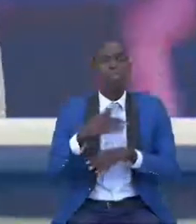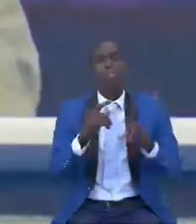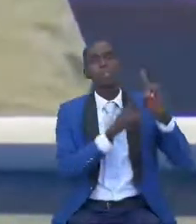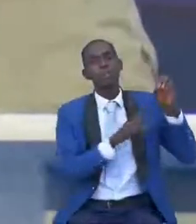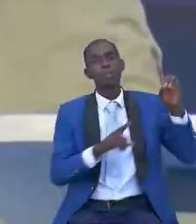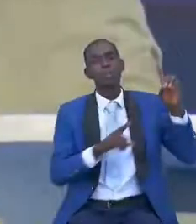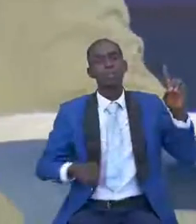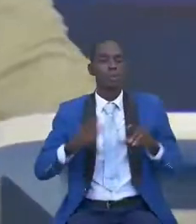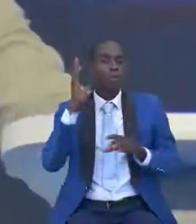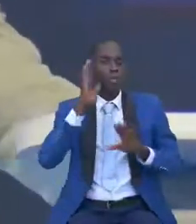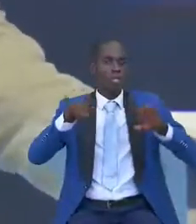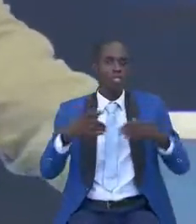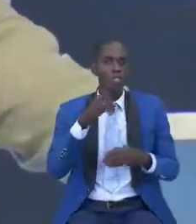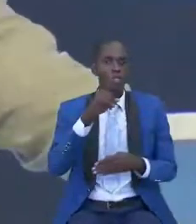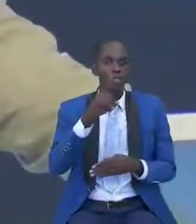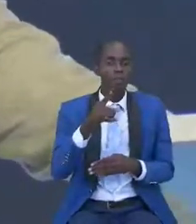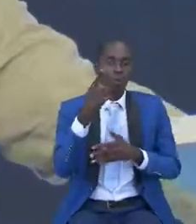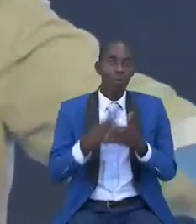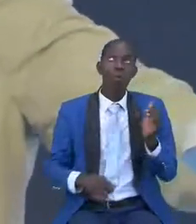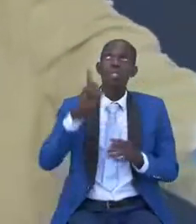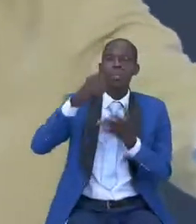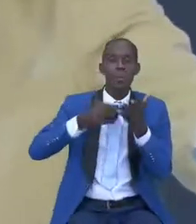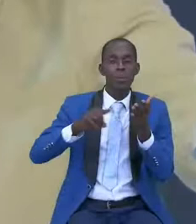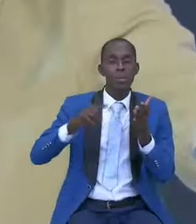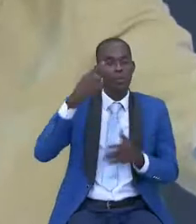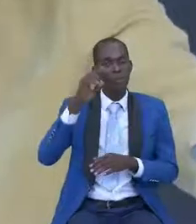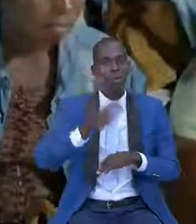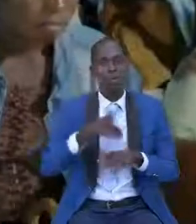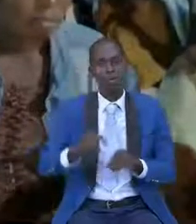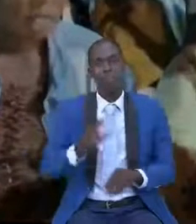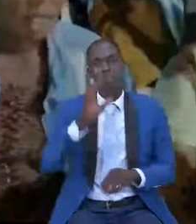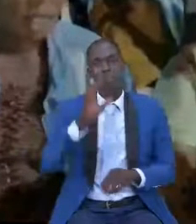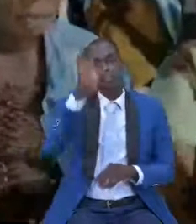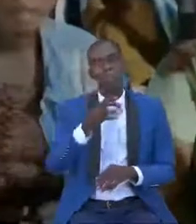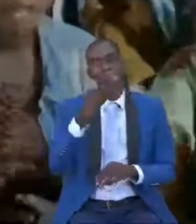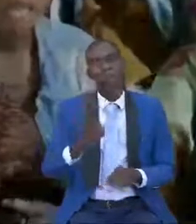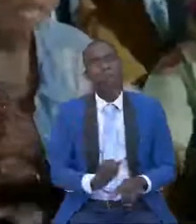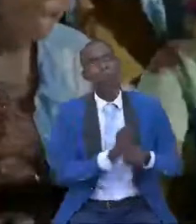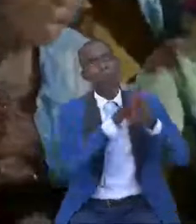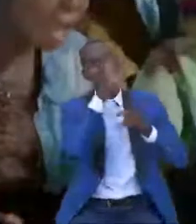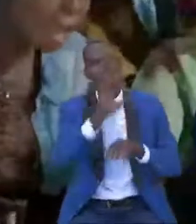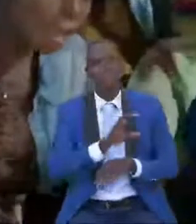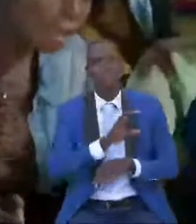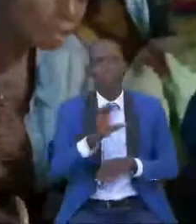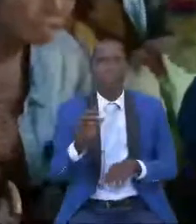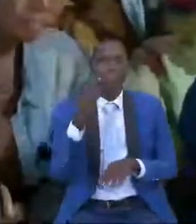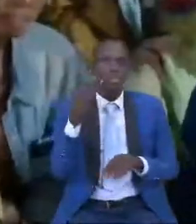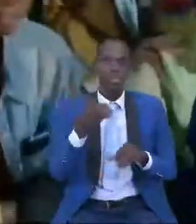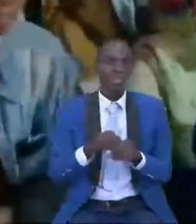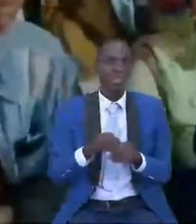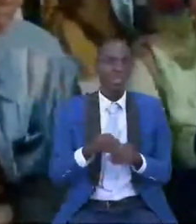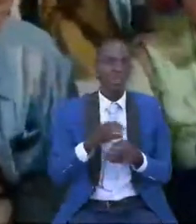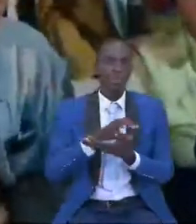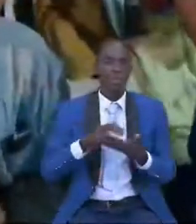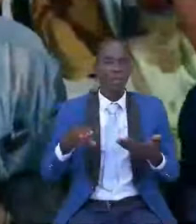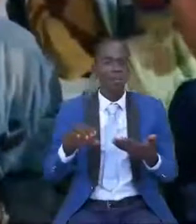même. Et comme tu le fais ce soir, le Seigneur va te donner ce pourquoi il a payé, ce qu'il a payé